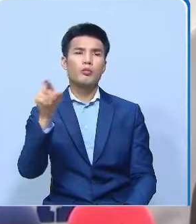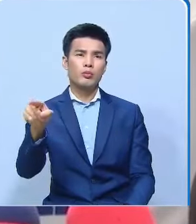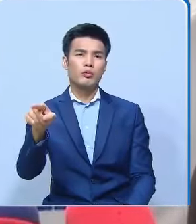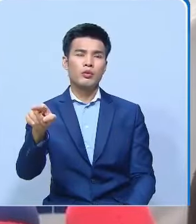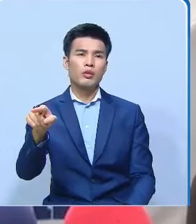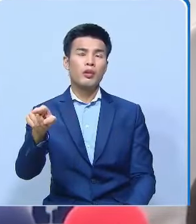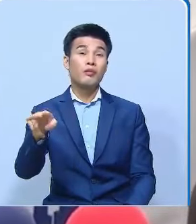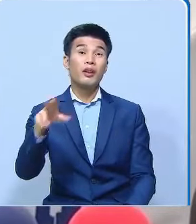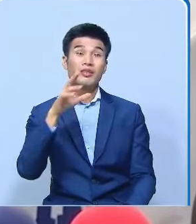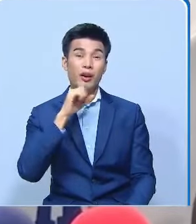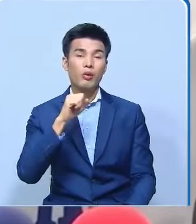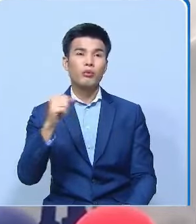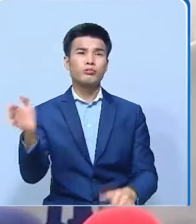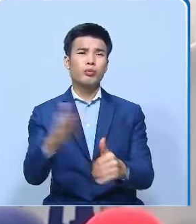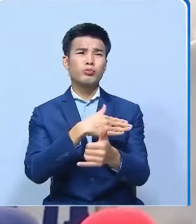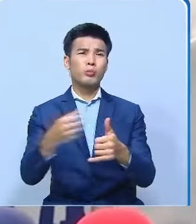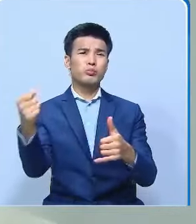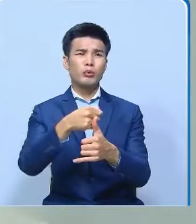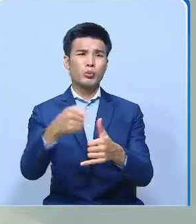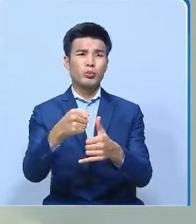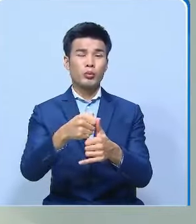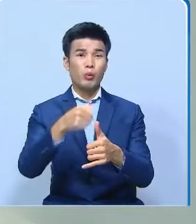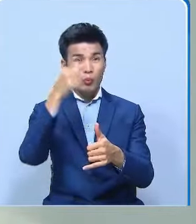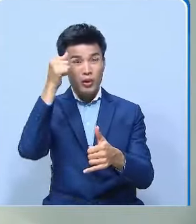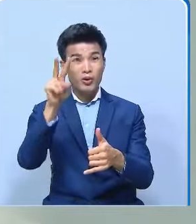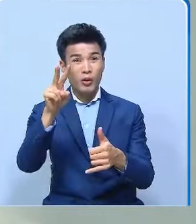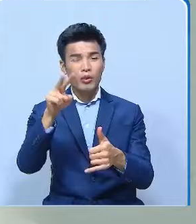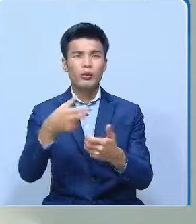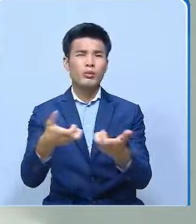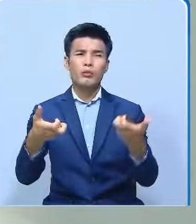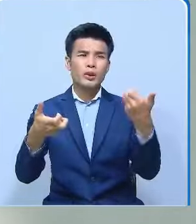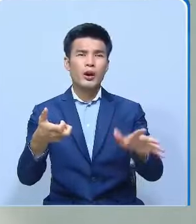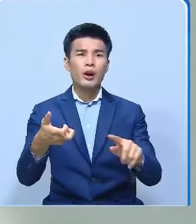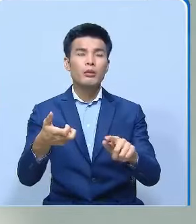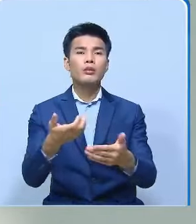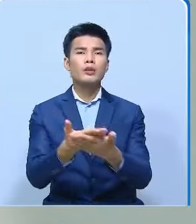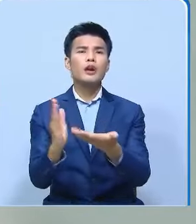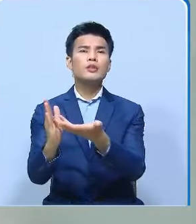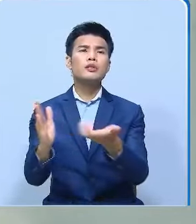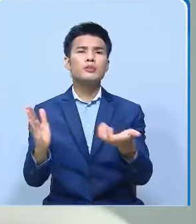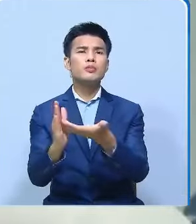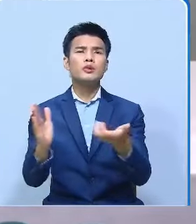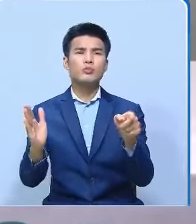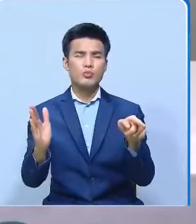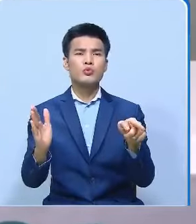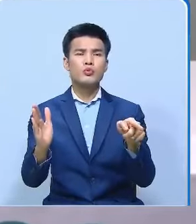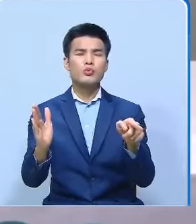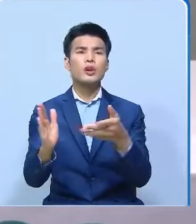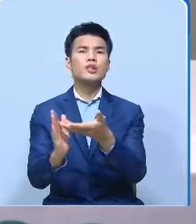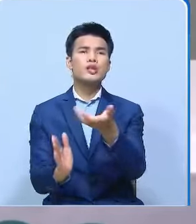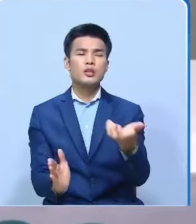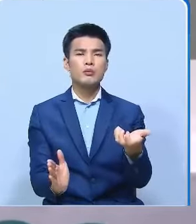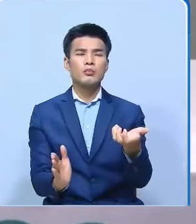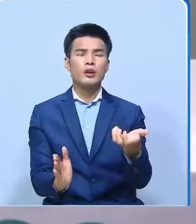าเนี่ยโอ้โหเคยทำร้ายร่างกายเธอติดต่อกัน2วันด้วยแต่เลิกไม่ได้เพราะว่าติดอยู่ที่จำนวนเงินที่ไปยืมแฟนเก่ามานั่นแหละ ติ